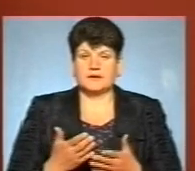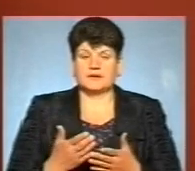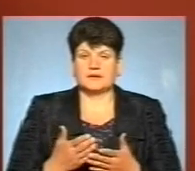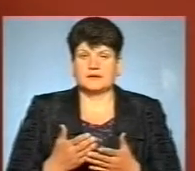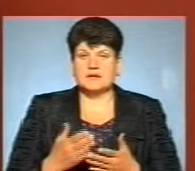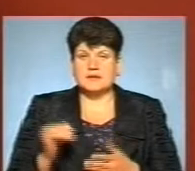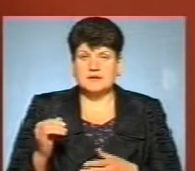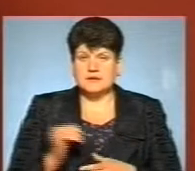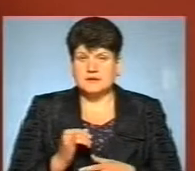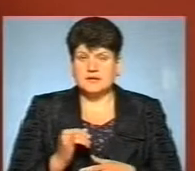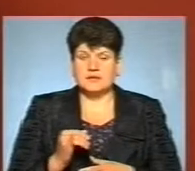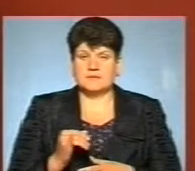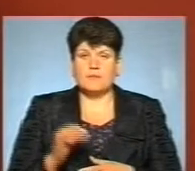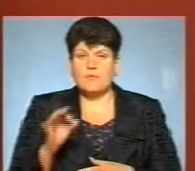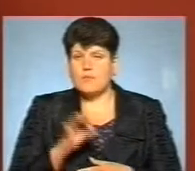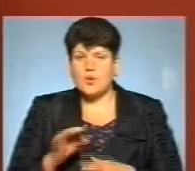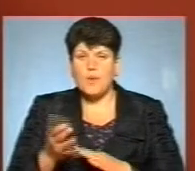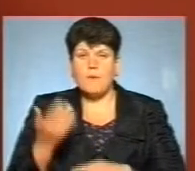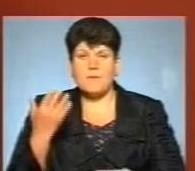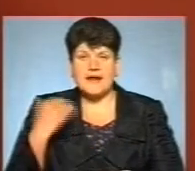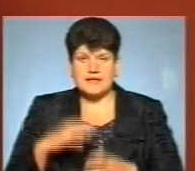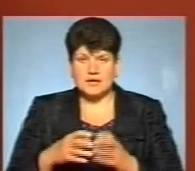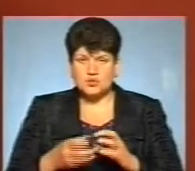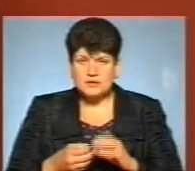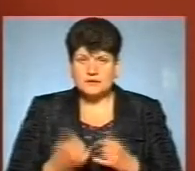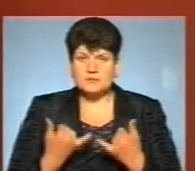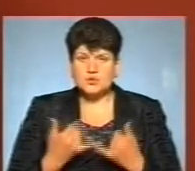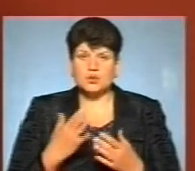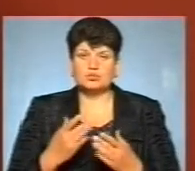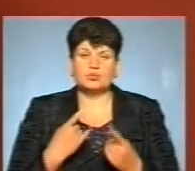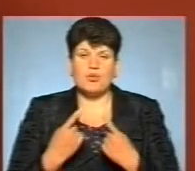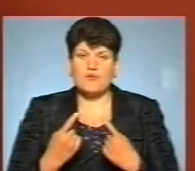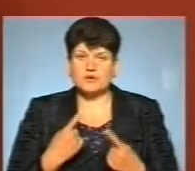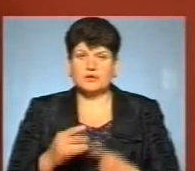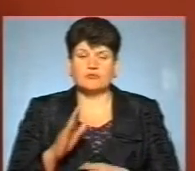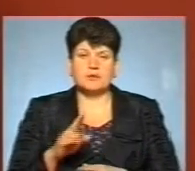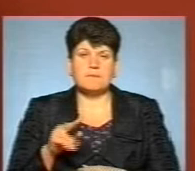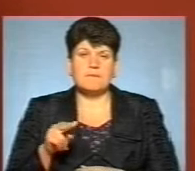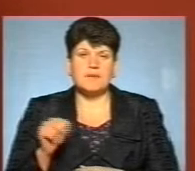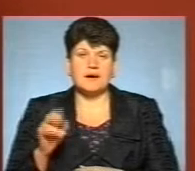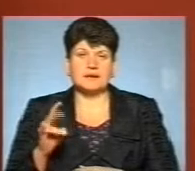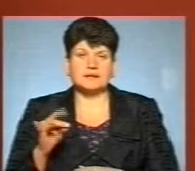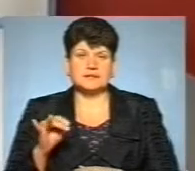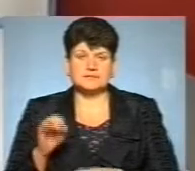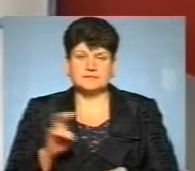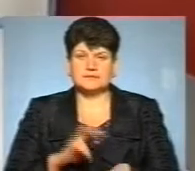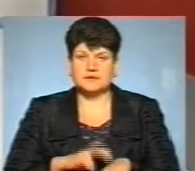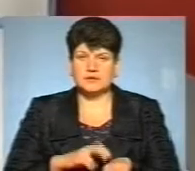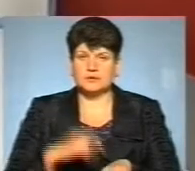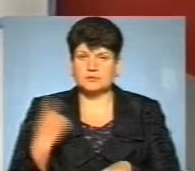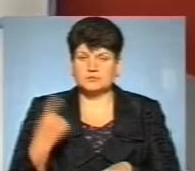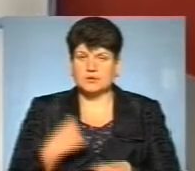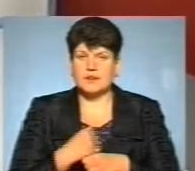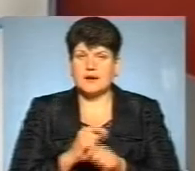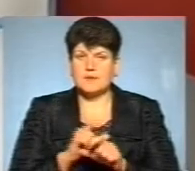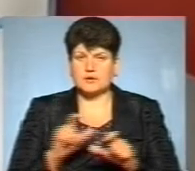інфекцію. І, власне, про попередні результати ми сьогодні будемо говорити із Володимиром Паничевим, епідеміологом Тернопільського обласного лабораторного